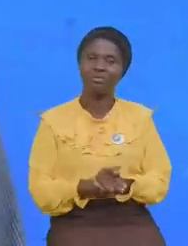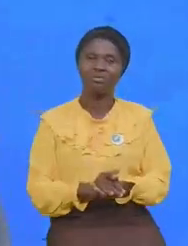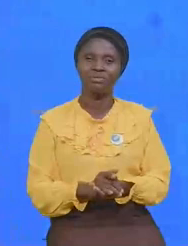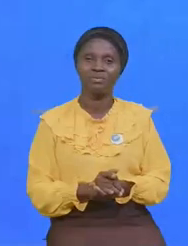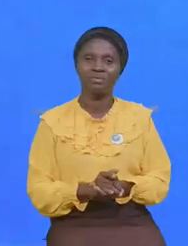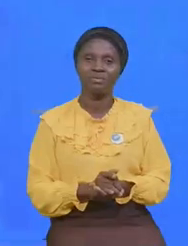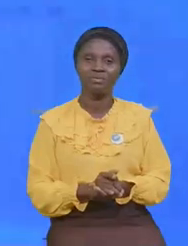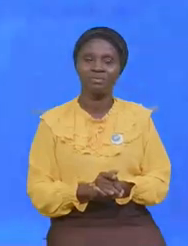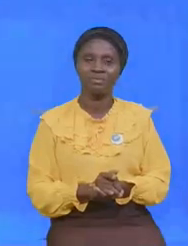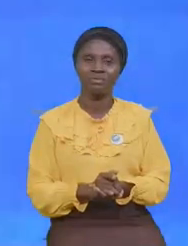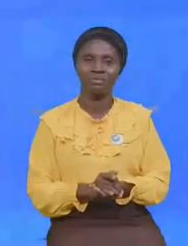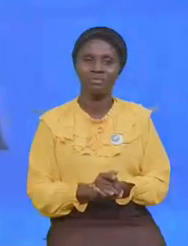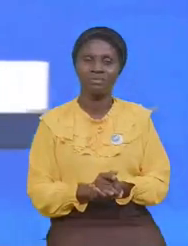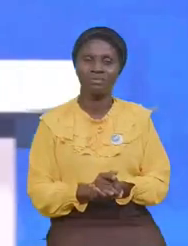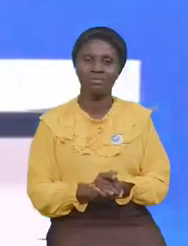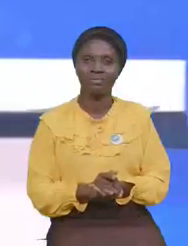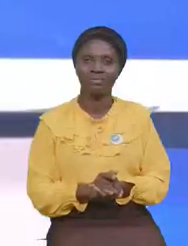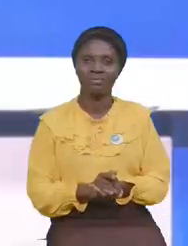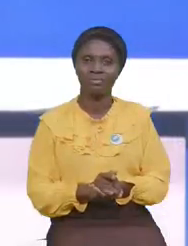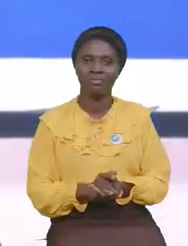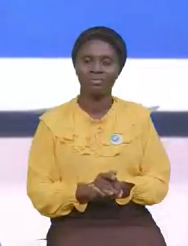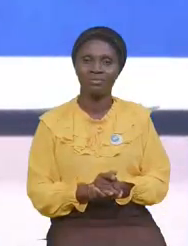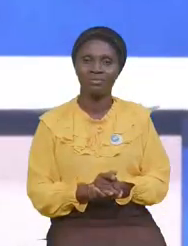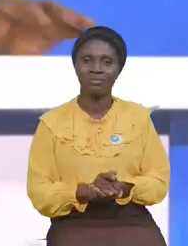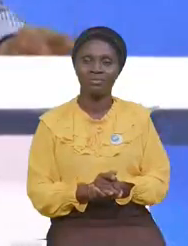citer. Je prends les choses des gens à tort.